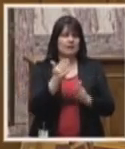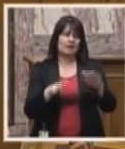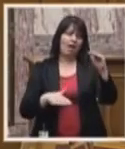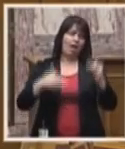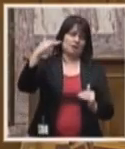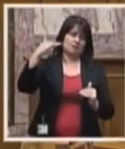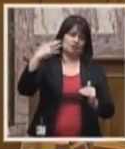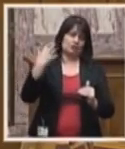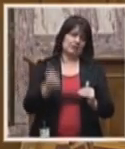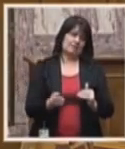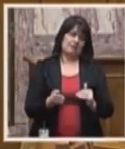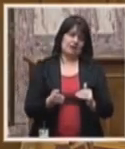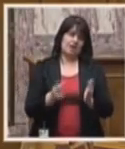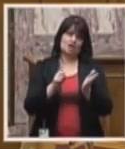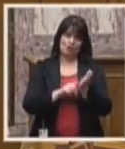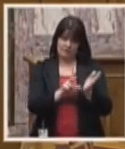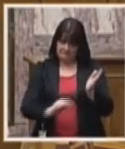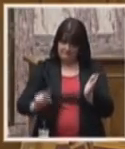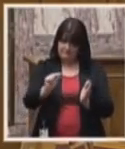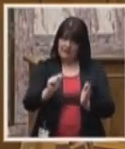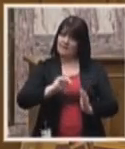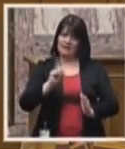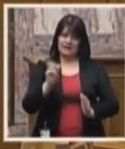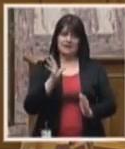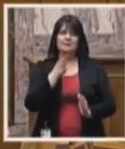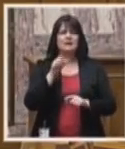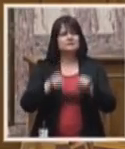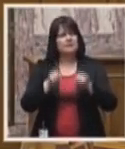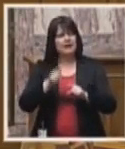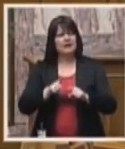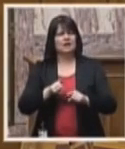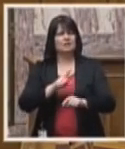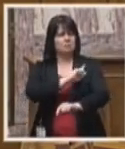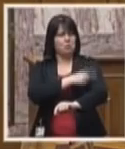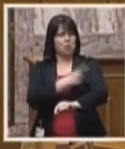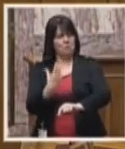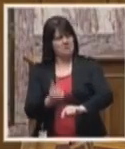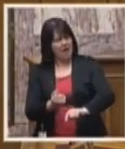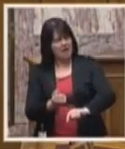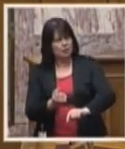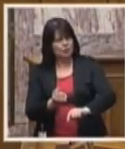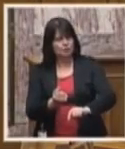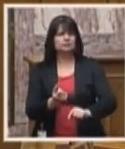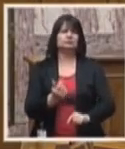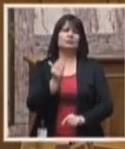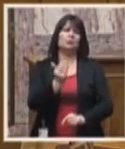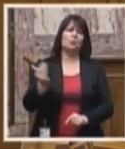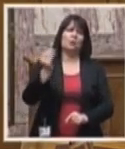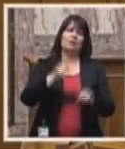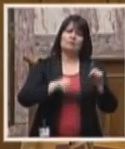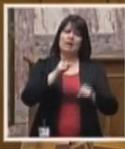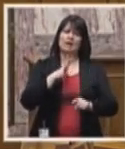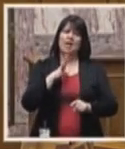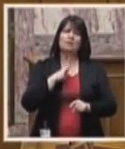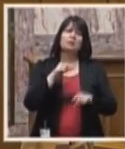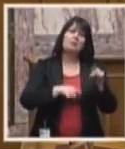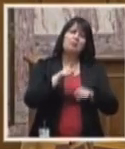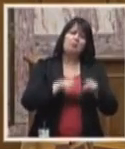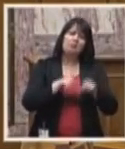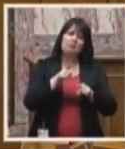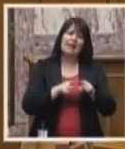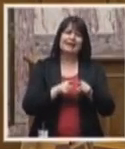έλλειμμα ευνομίας. Ένα πελατειακό σύστημα προνομίων που ευνοούσε από τον μεγάλο παράγοντα μέχρι και το μικρό για τα